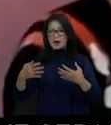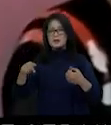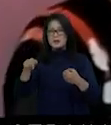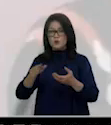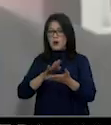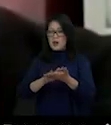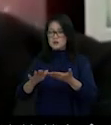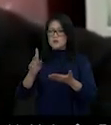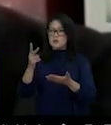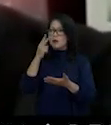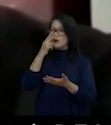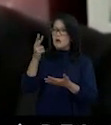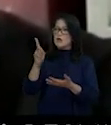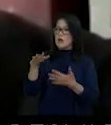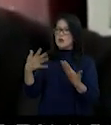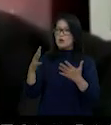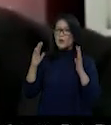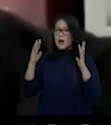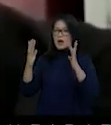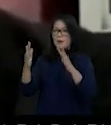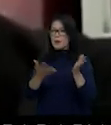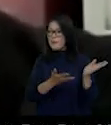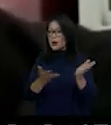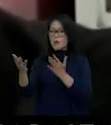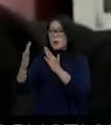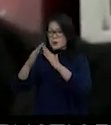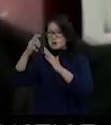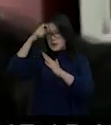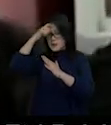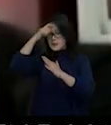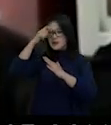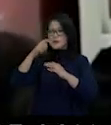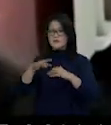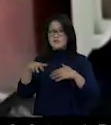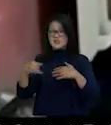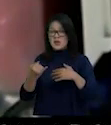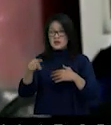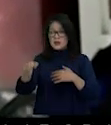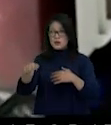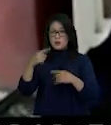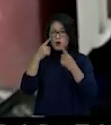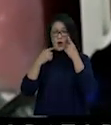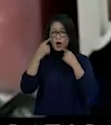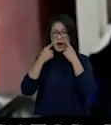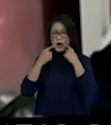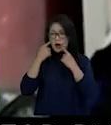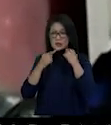sakit. Jadi begitu ada orang teriak-teriak itu, spontan saya lari kan, lari